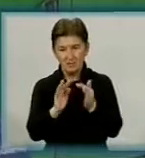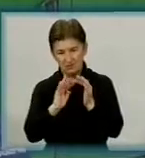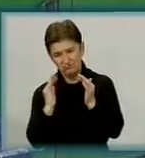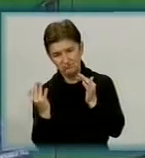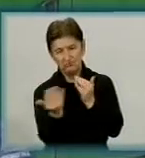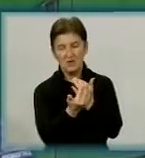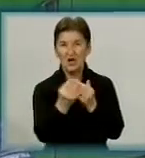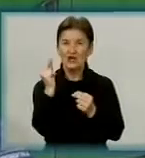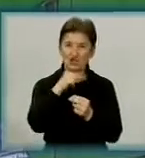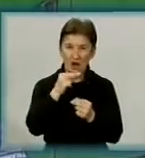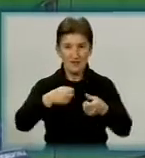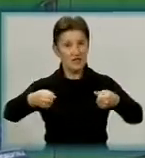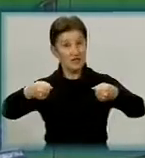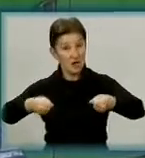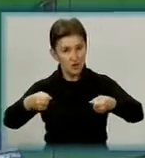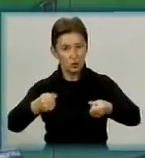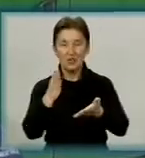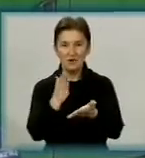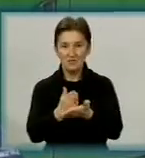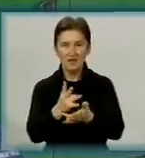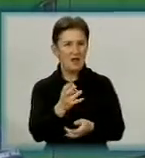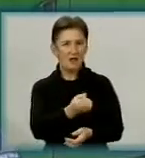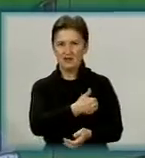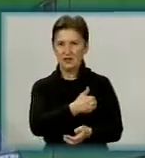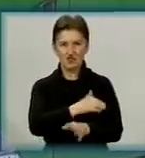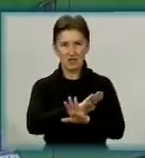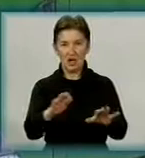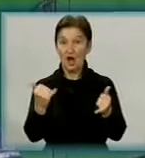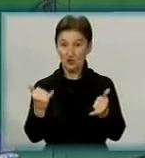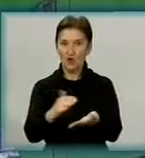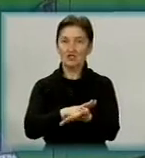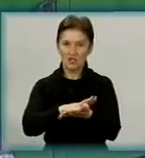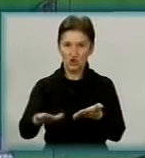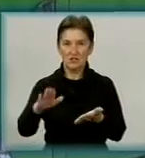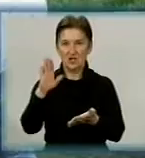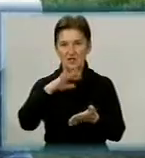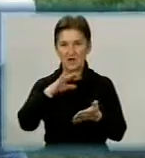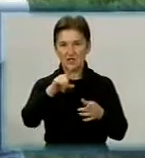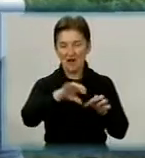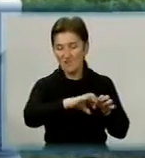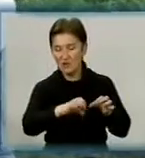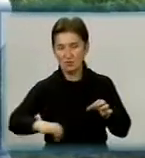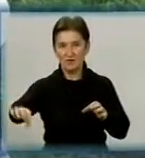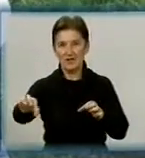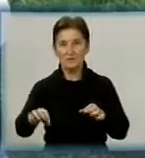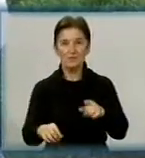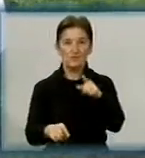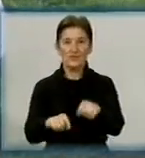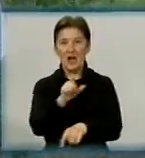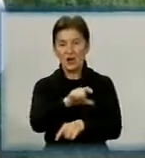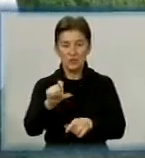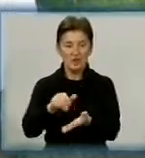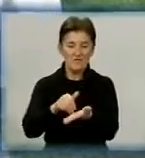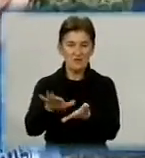це... Ось така накип нежелательна у нас. Зараз чиста вода, хороша водопроводна йде. Від криничної води люди